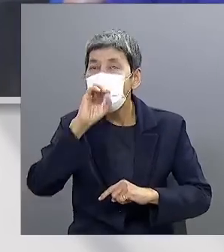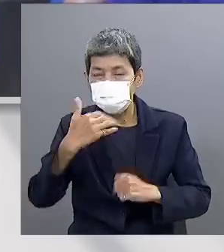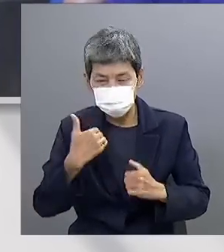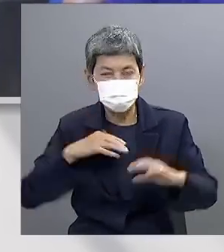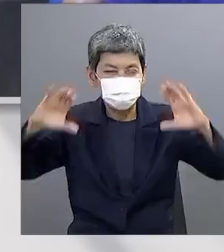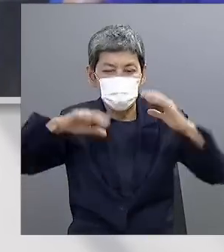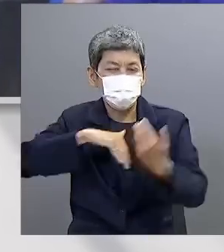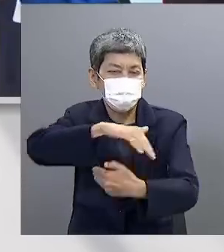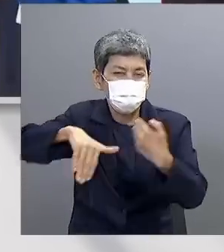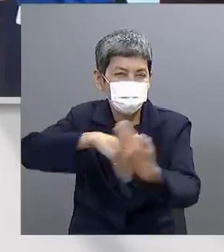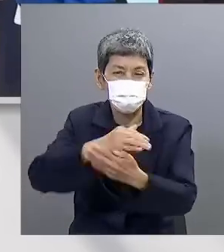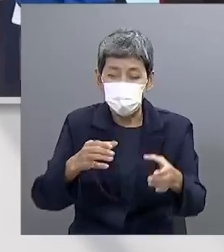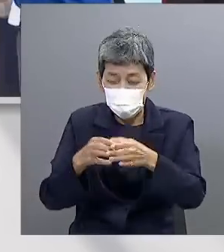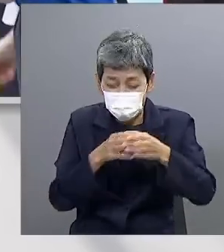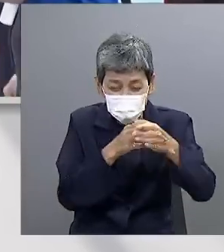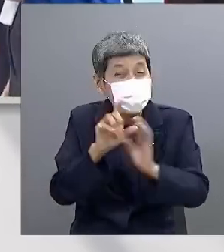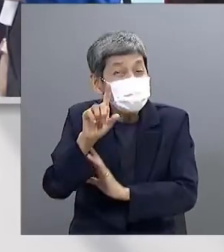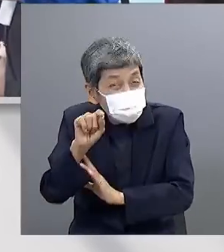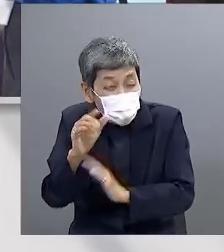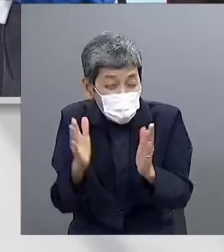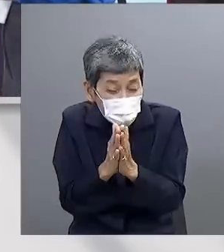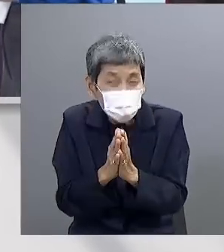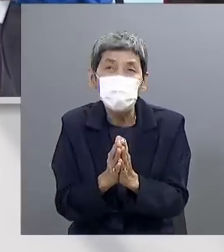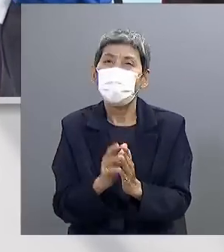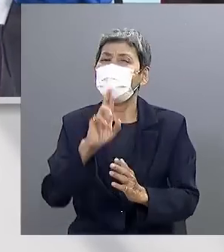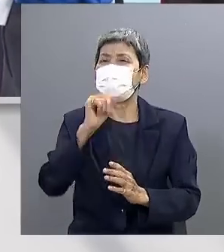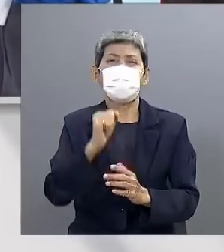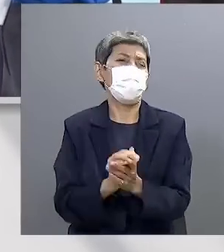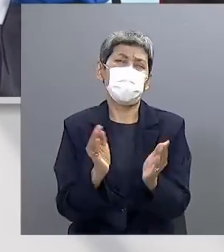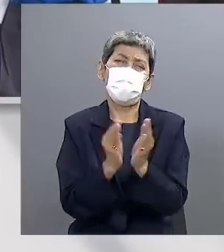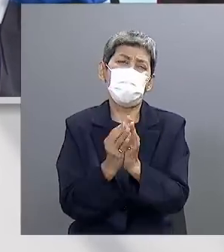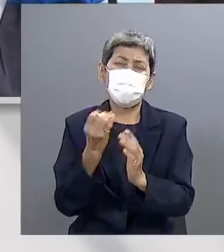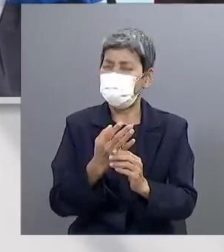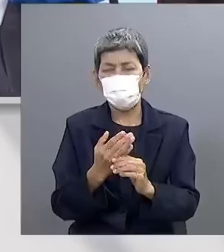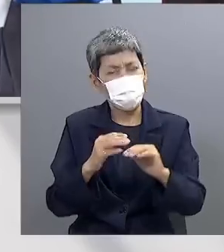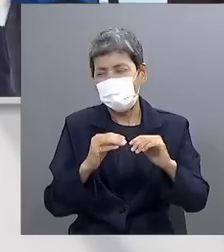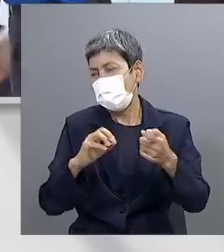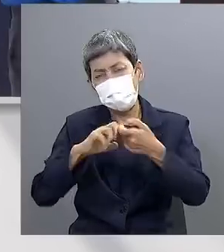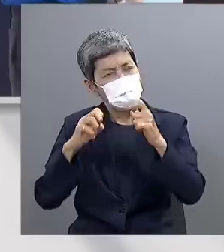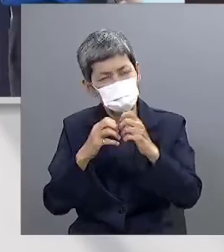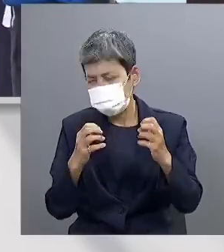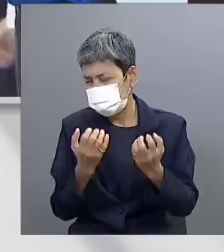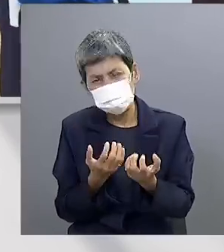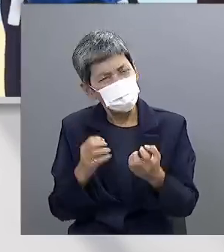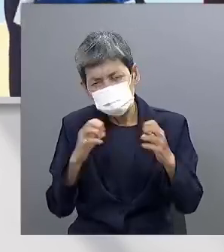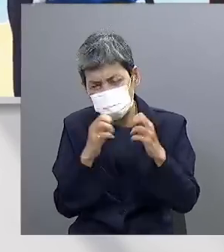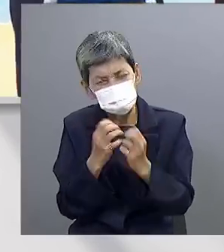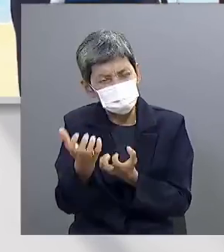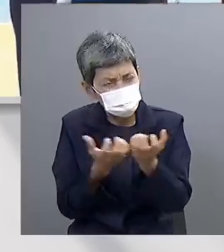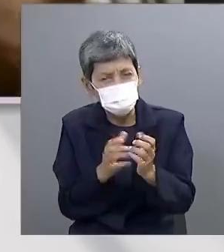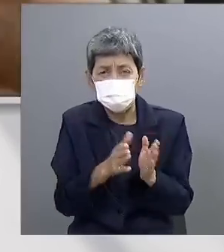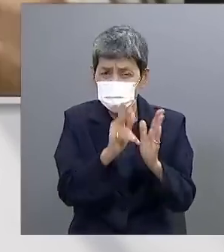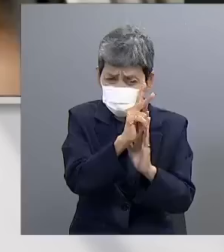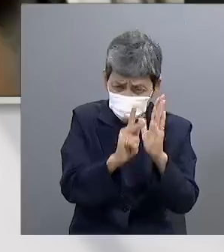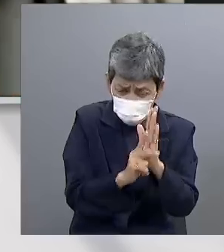กว่า20พรรคร่วมรัฐบาลได้สภาเสียงข้างมากปริ่มน้ำวุ่นวายยุ่งยากทั้งฝ่ายนิติบัญญัติและฝ่ายบริห